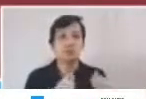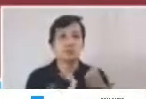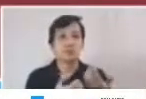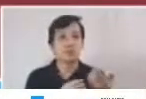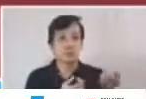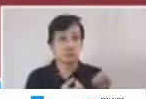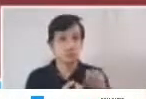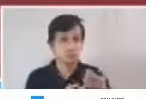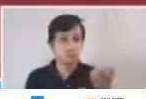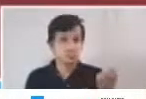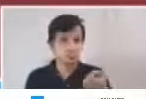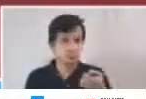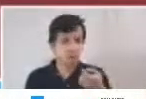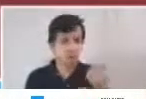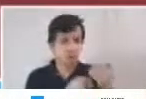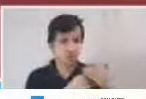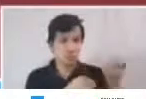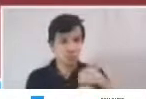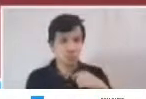or...